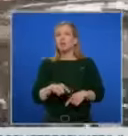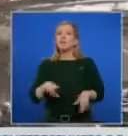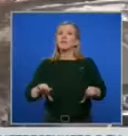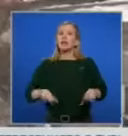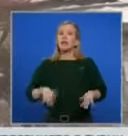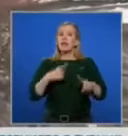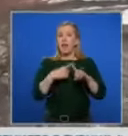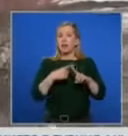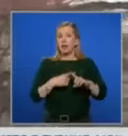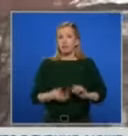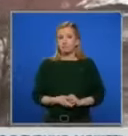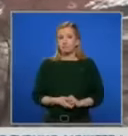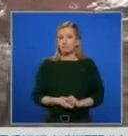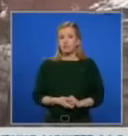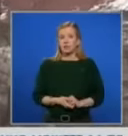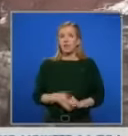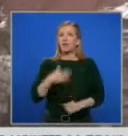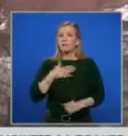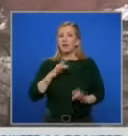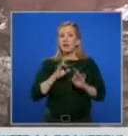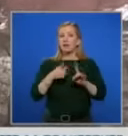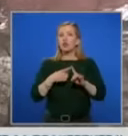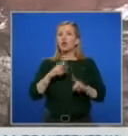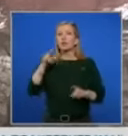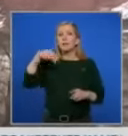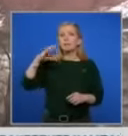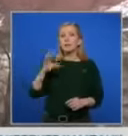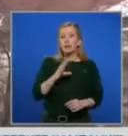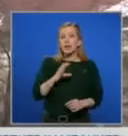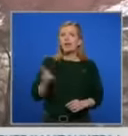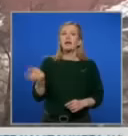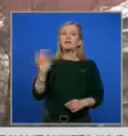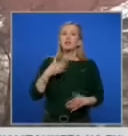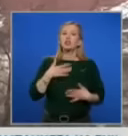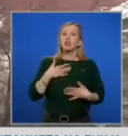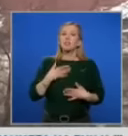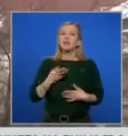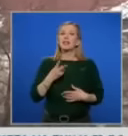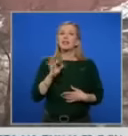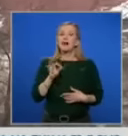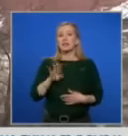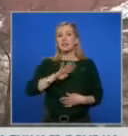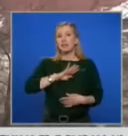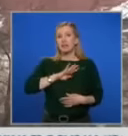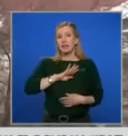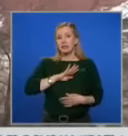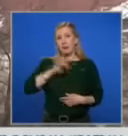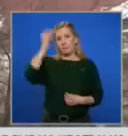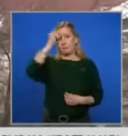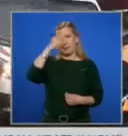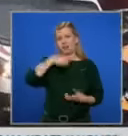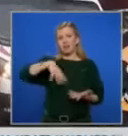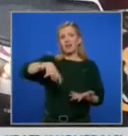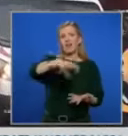Хатай. По информация на ДПС вече има 20 загинали наши сънародници в района на Адана. В сутрешния блок на